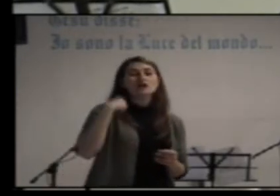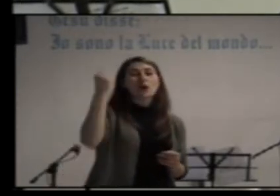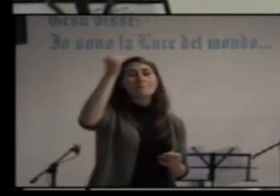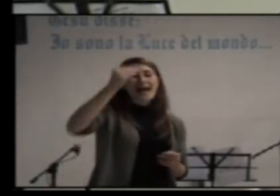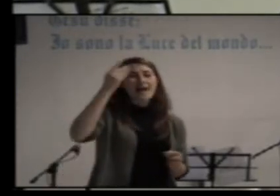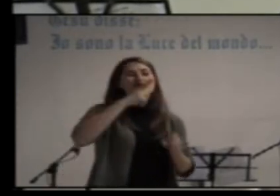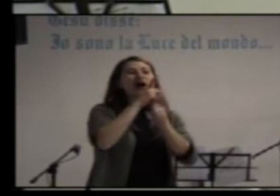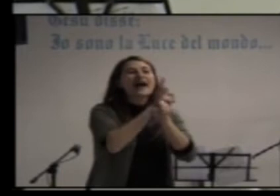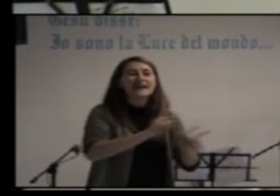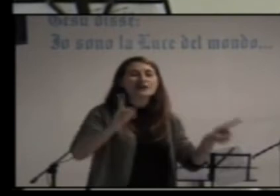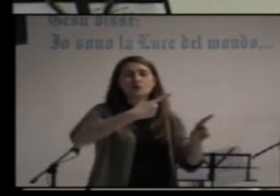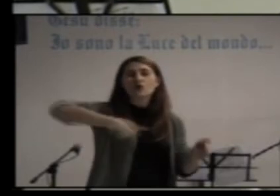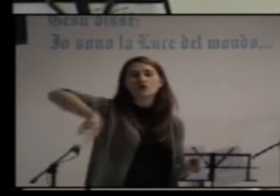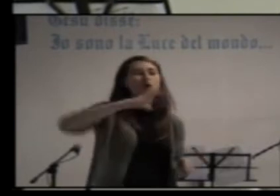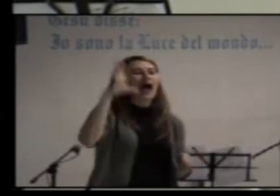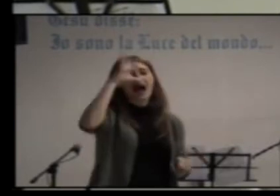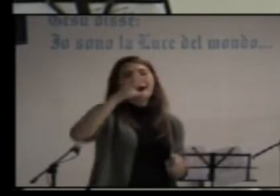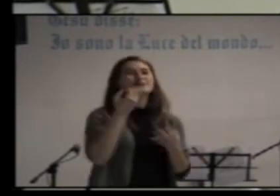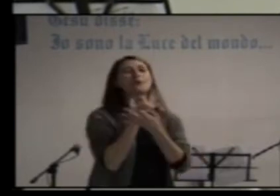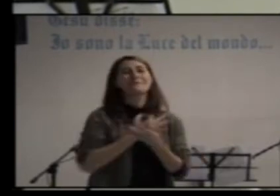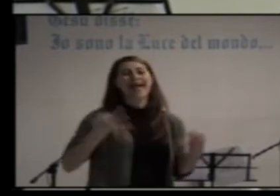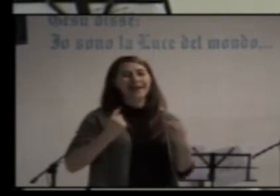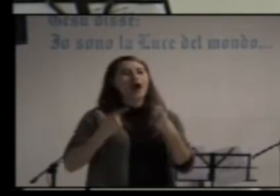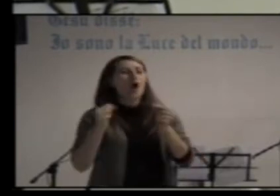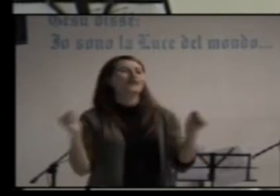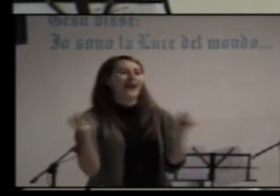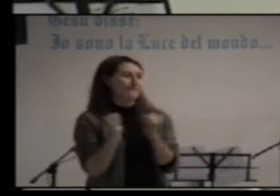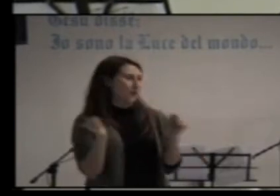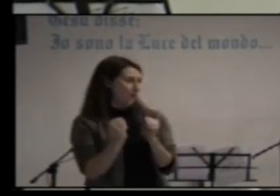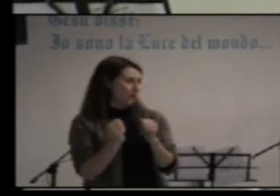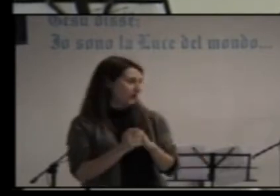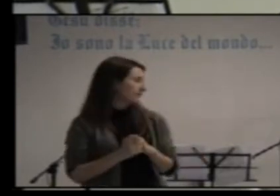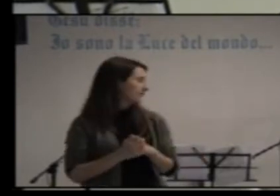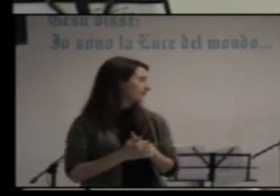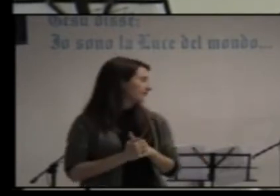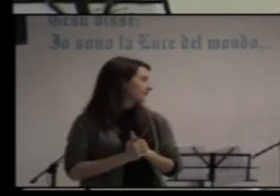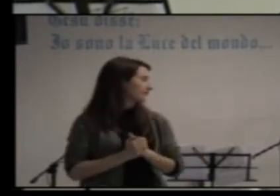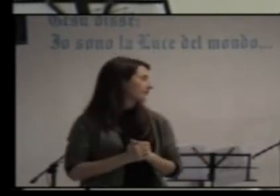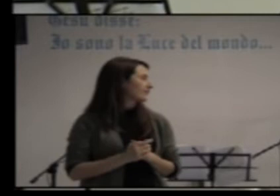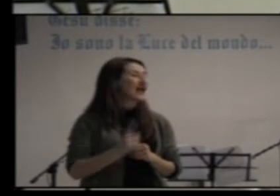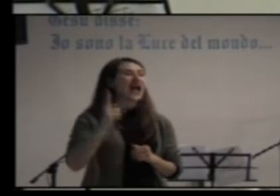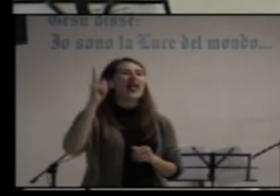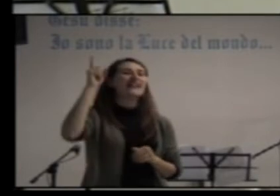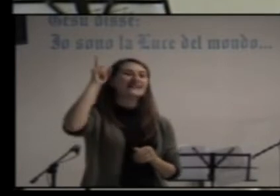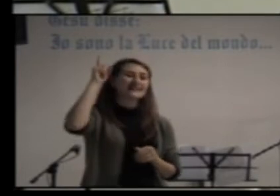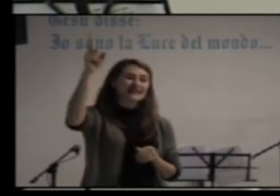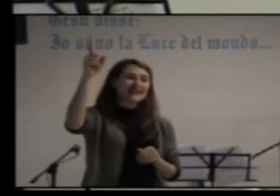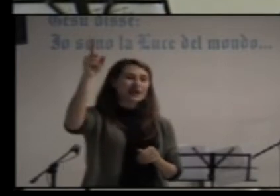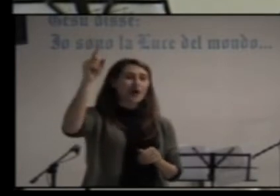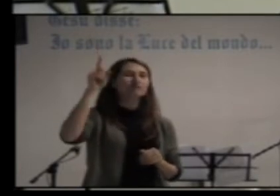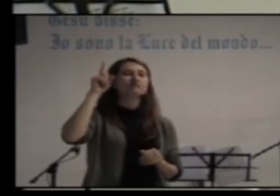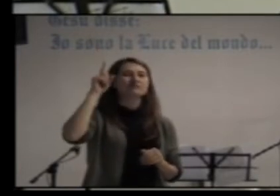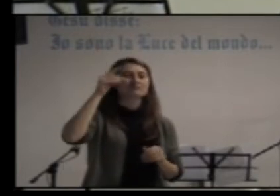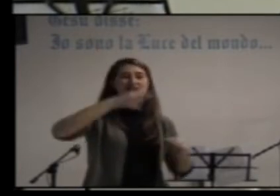di noi ha ancora afferrato pienamente, anche se ogni tanto se ne parla. Dio è un Dio del